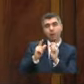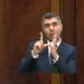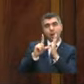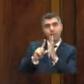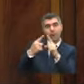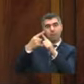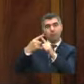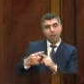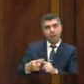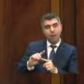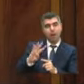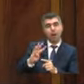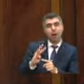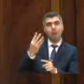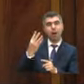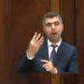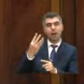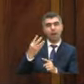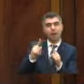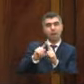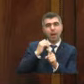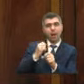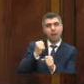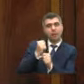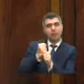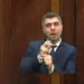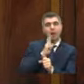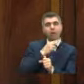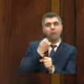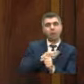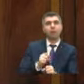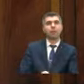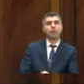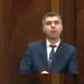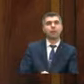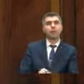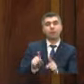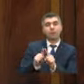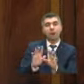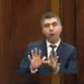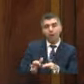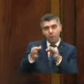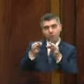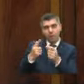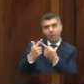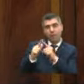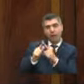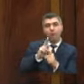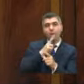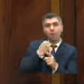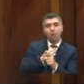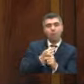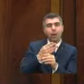وهو الرابع في عمر هذه الحكومة، ويعطي مؤشرات حول اهتمامات الحكومة في